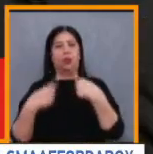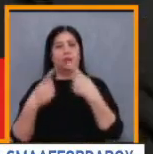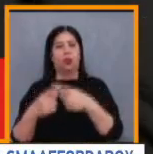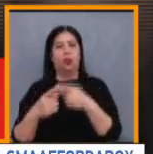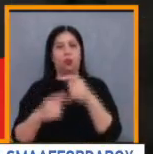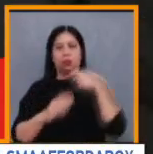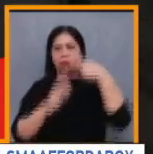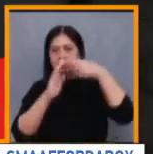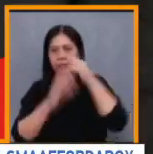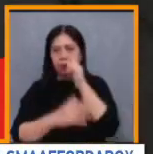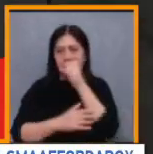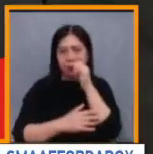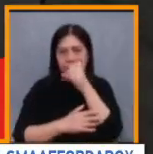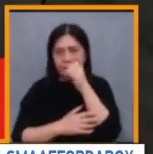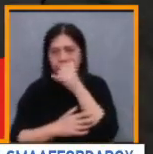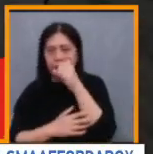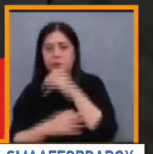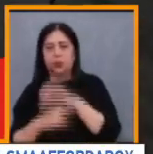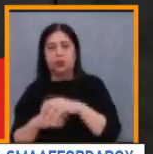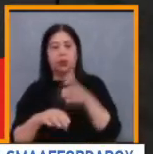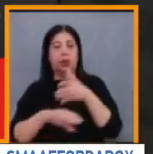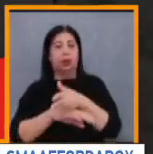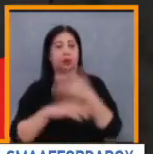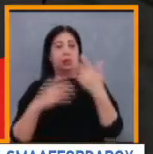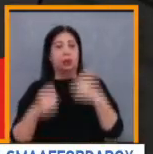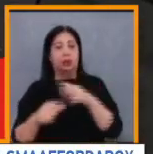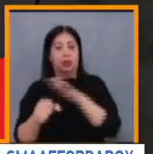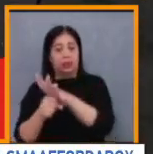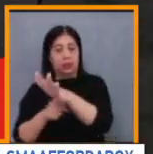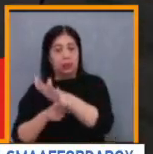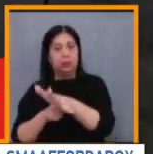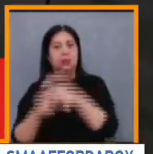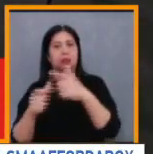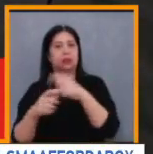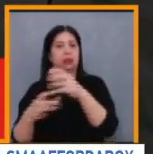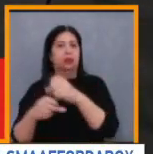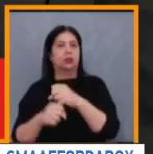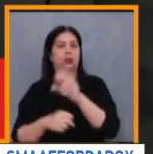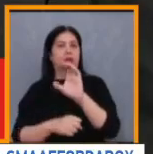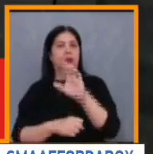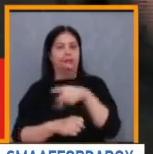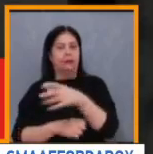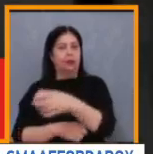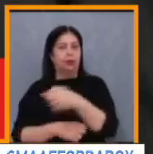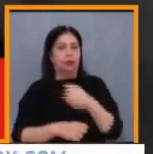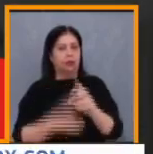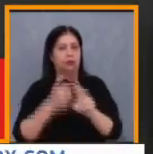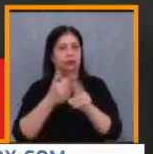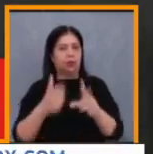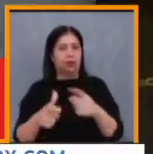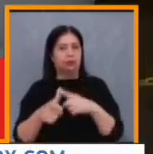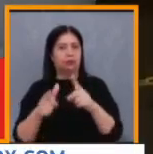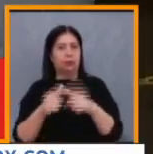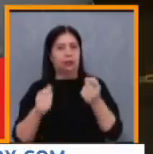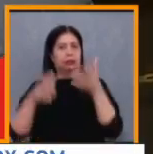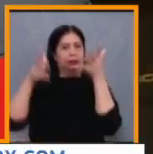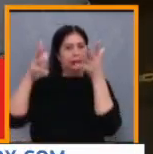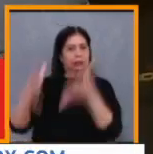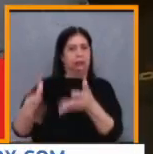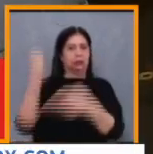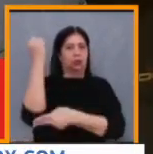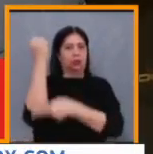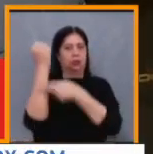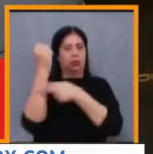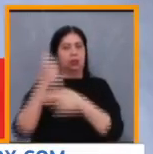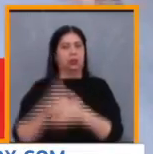video. Pagkatapos ng pangahalay, kinuha raw ng suspect ang cellphone ng biktima saka siya iniwan sa hotel. Pagka-uwi niya